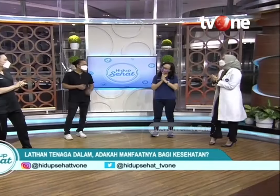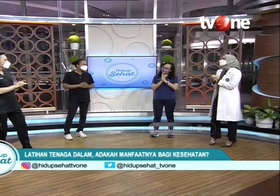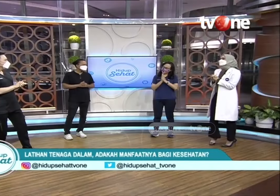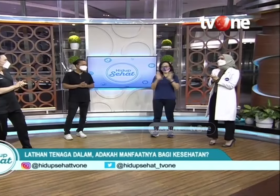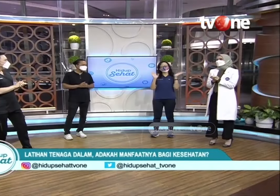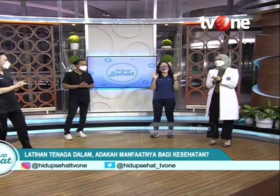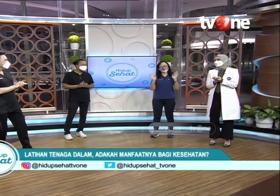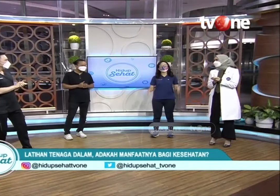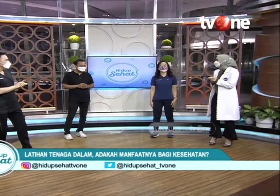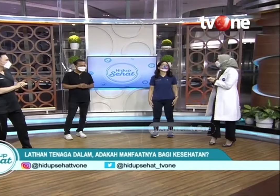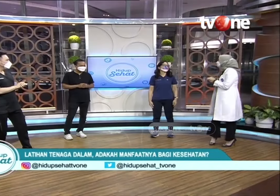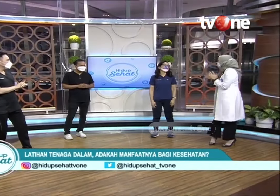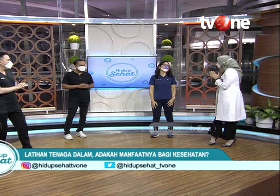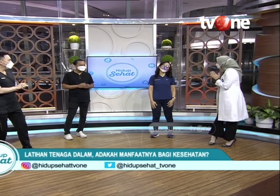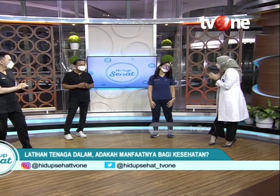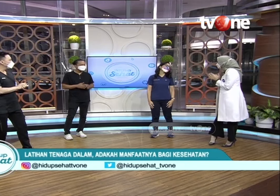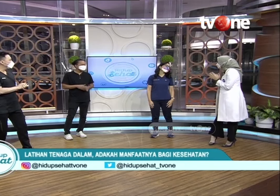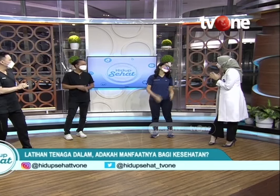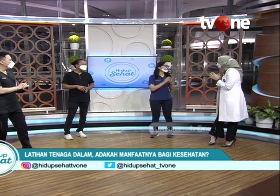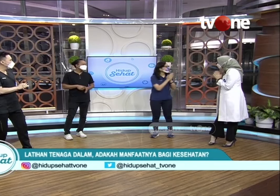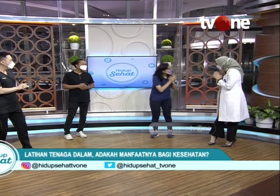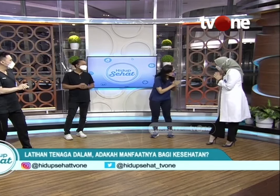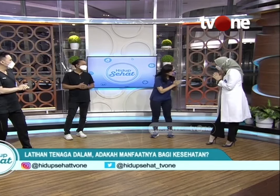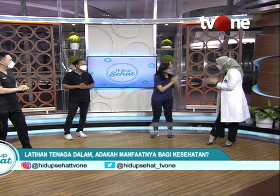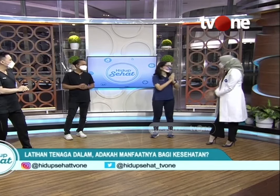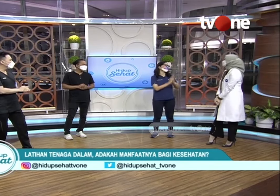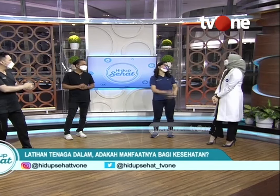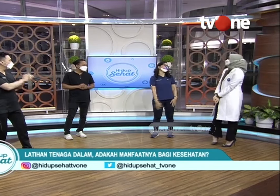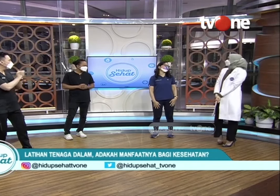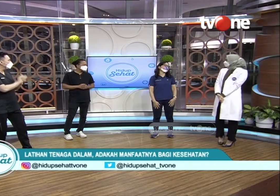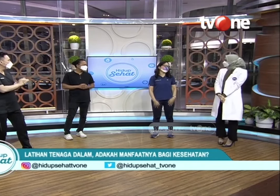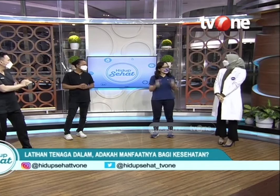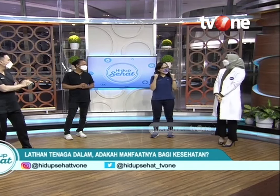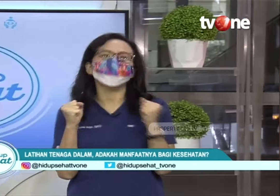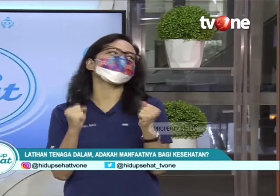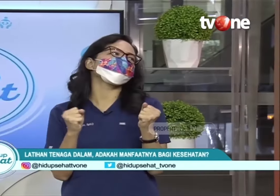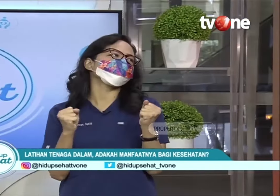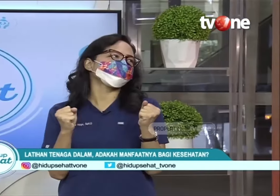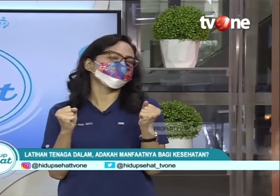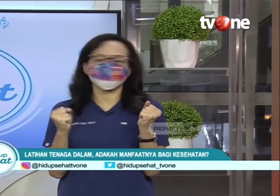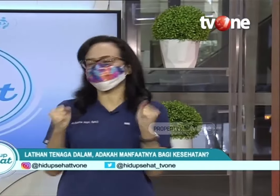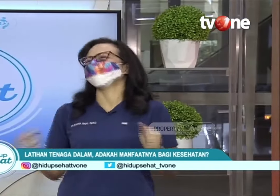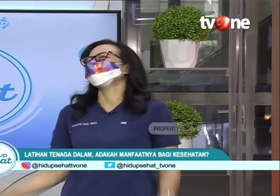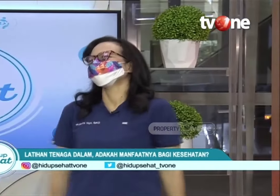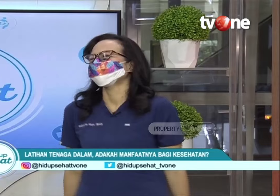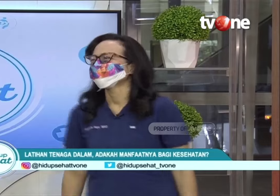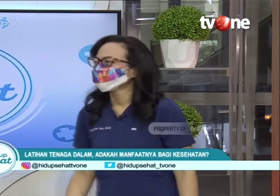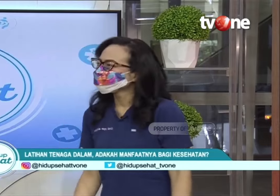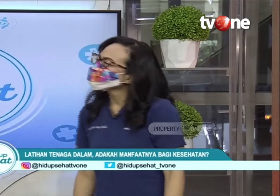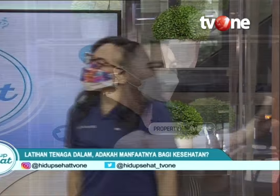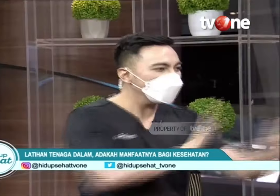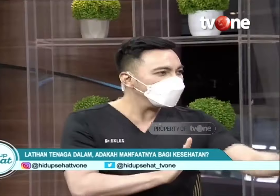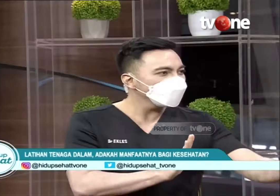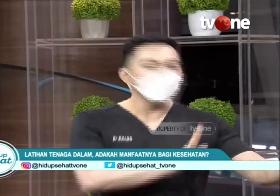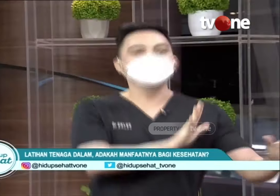Sofia spesialis kedokteran olahraga Selamat pagi dokter pagi Dok semangat pagi dong semat Pagi